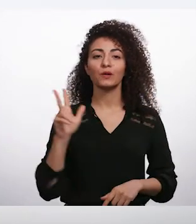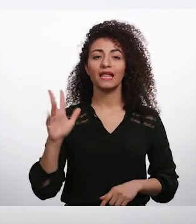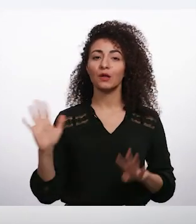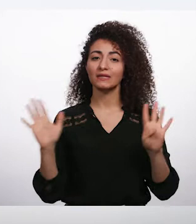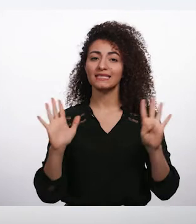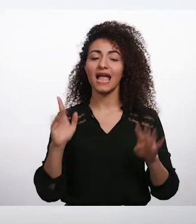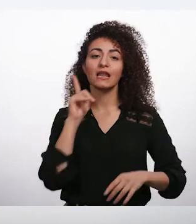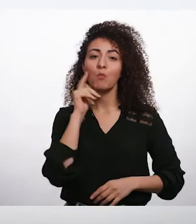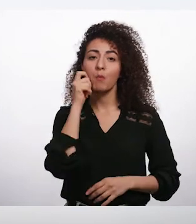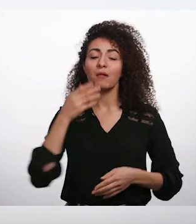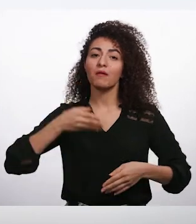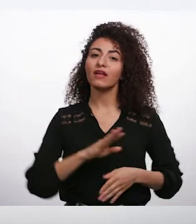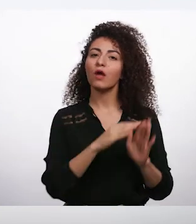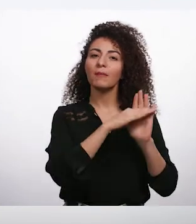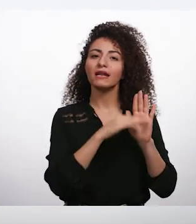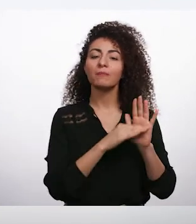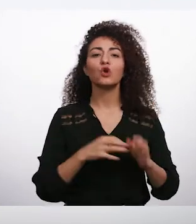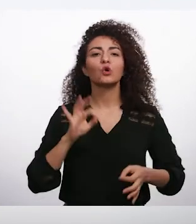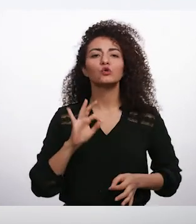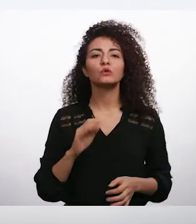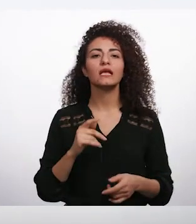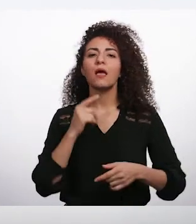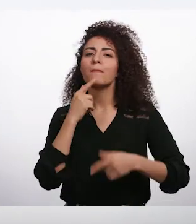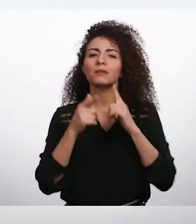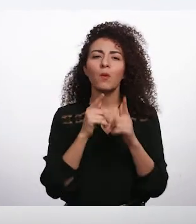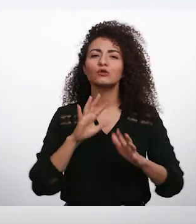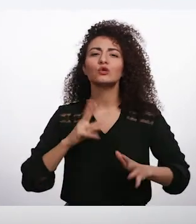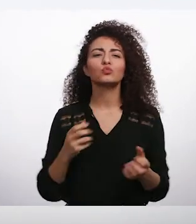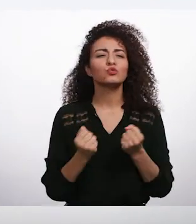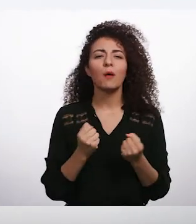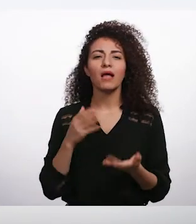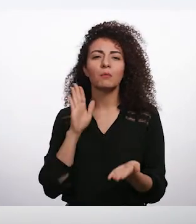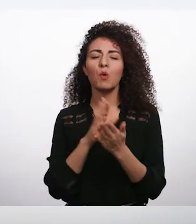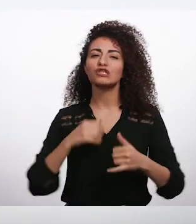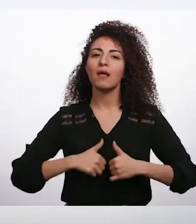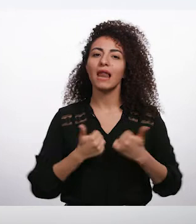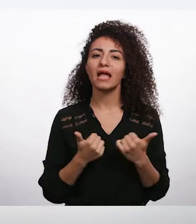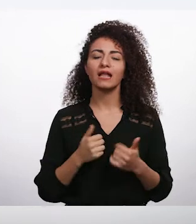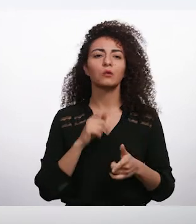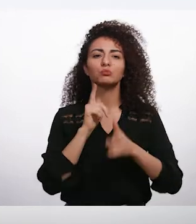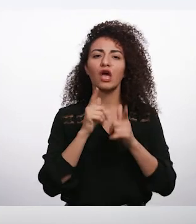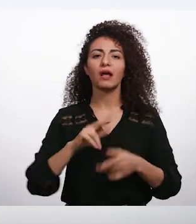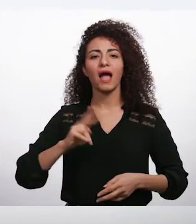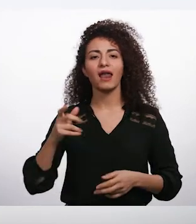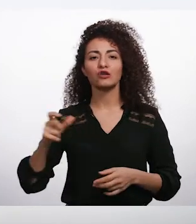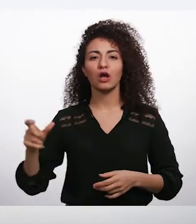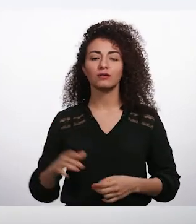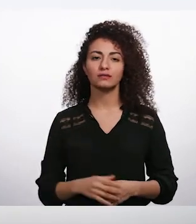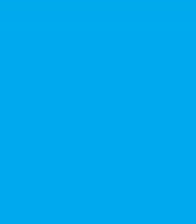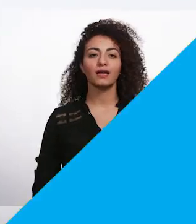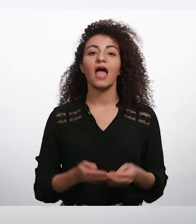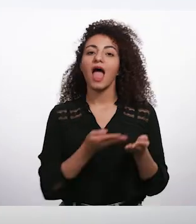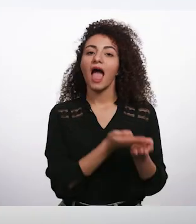5793 أب وأم قبلوا يلتحقوا ببرامج تساعدهم يعبروا كمان عن الصعوبات يلي عم يواجهوها ويشاركوها مع أشخاص